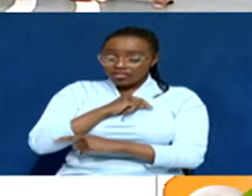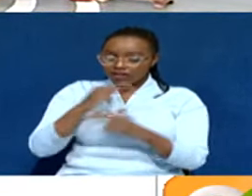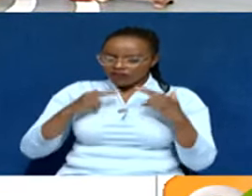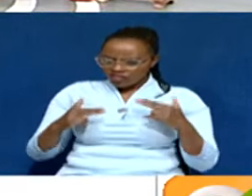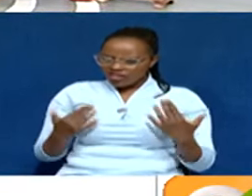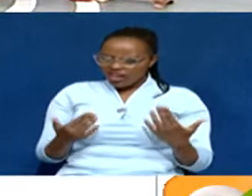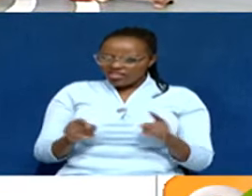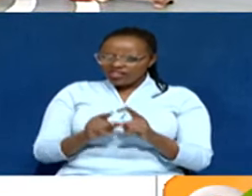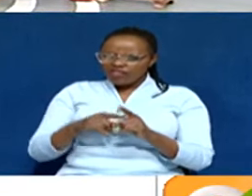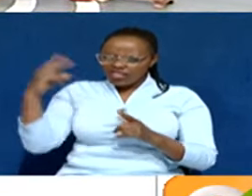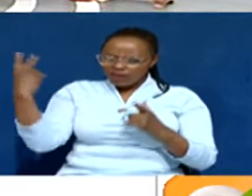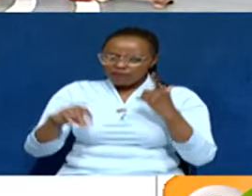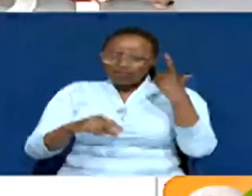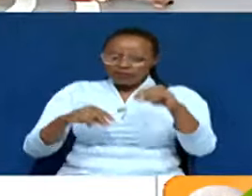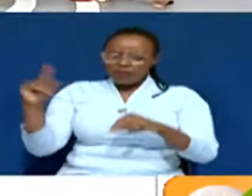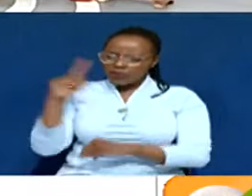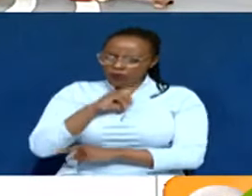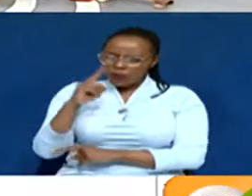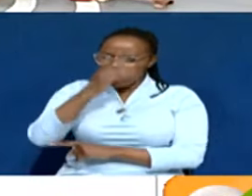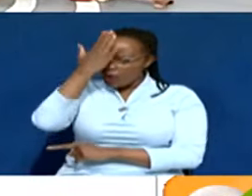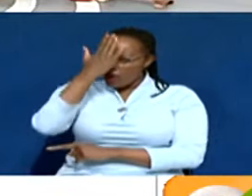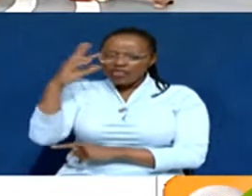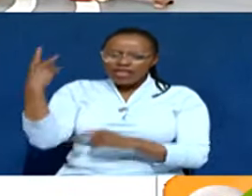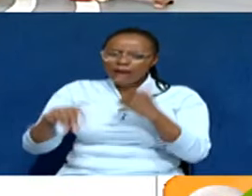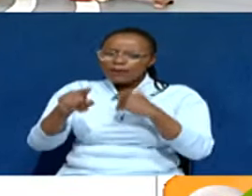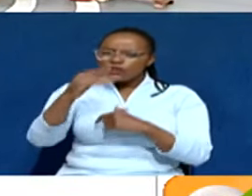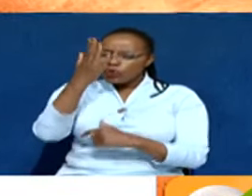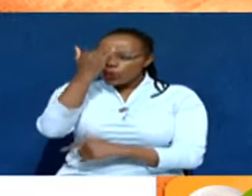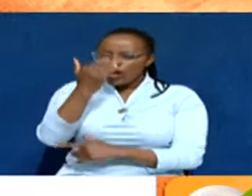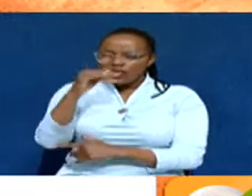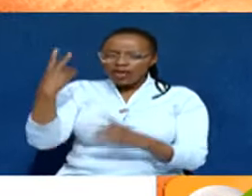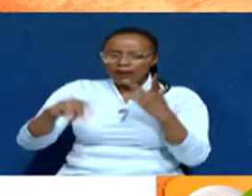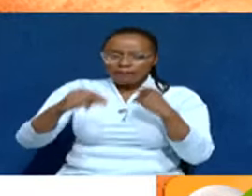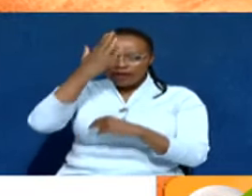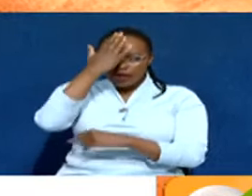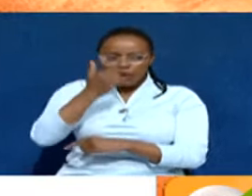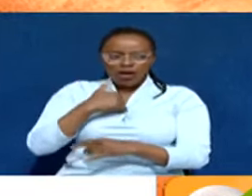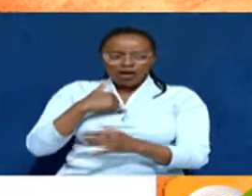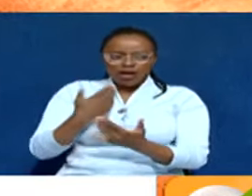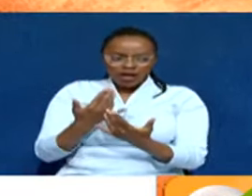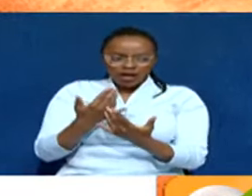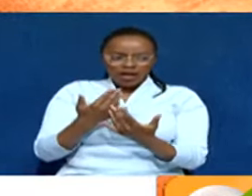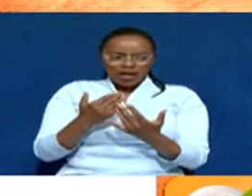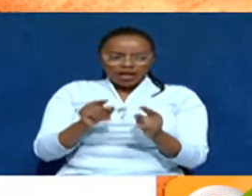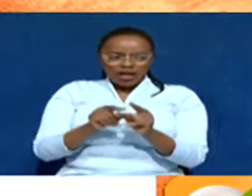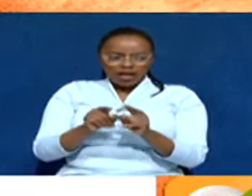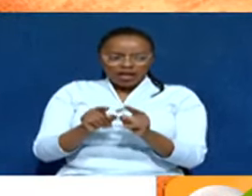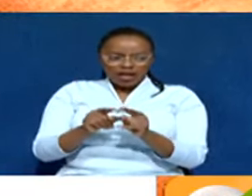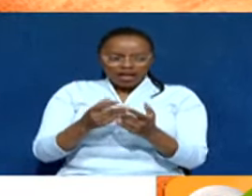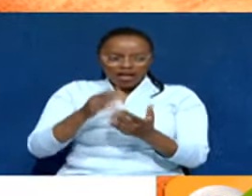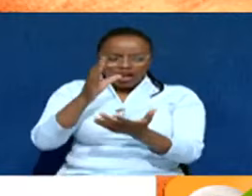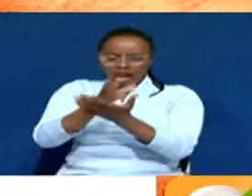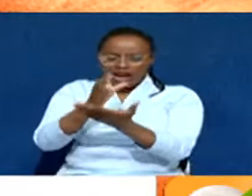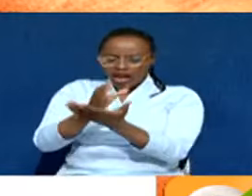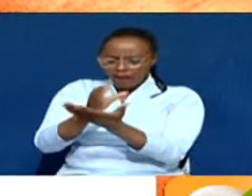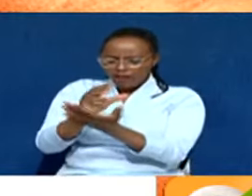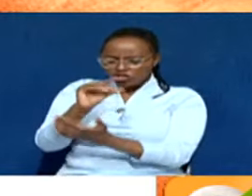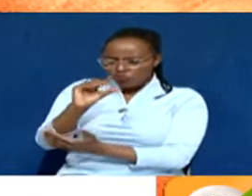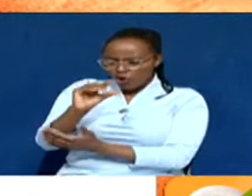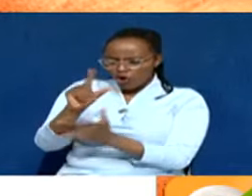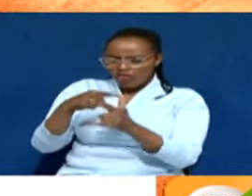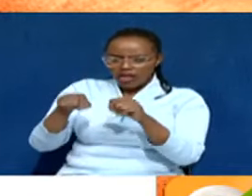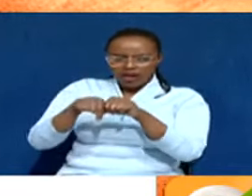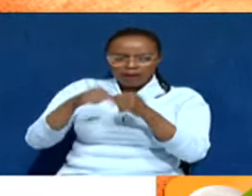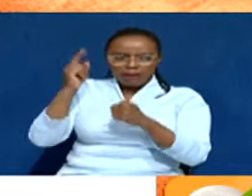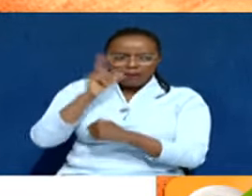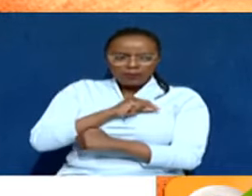Yeah, kupigwa tu ile tu mzuri unapigwa. Kwa nini ulichapo, kwa nini? Okay, lilipigwa juu kwa sababu lilitumwa finjari. Finjari is a cup like this. Now, mi